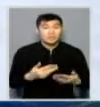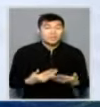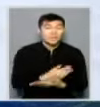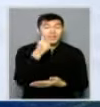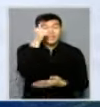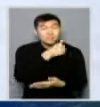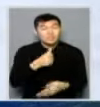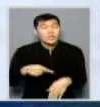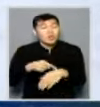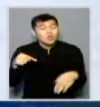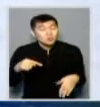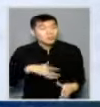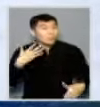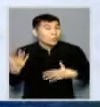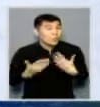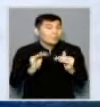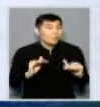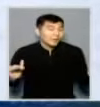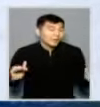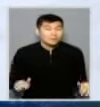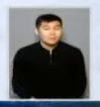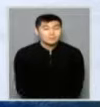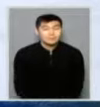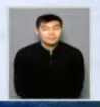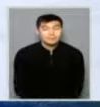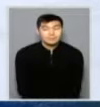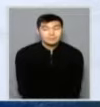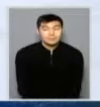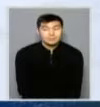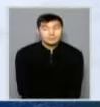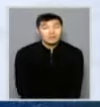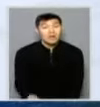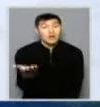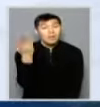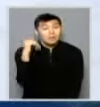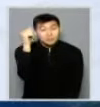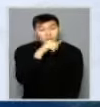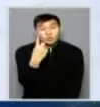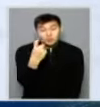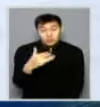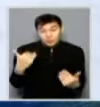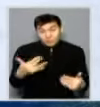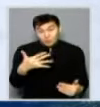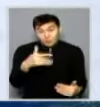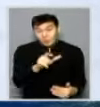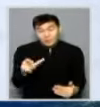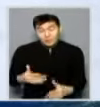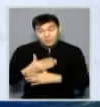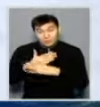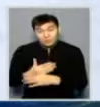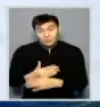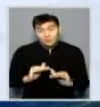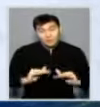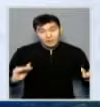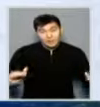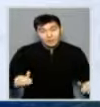деген соған қуанса болды деп соған мен өте қуаныштымын жыл сайын. Былтыр енді 100 адам қамтық, биыл 50 адам қамтық деп тұрмыз. Бұл балдарға